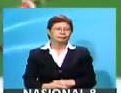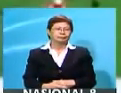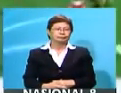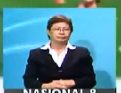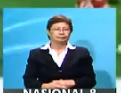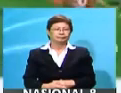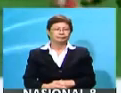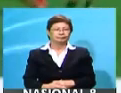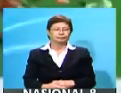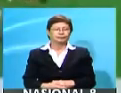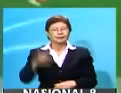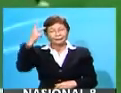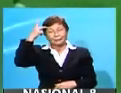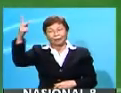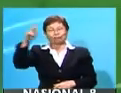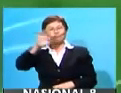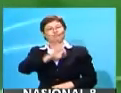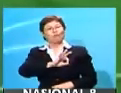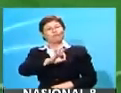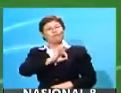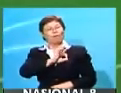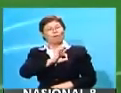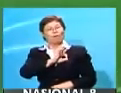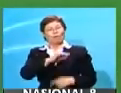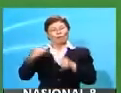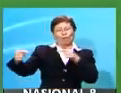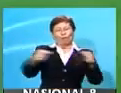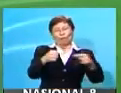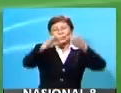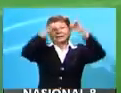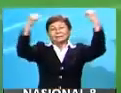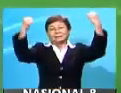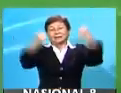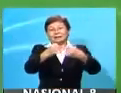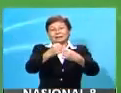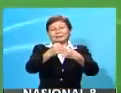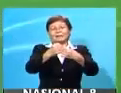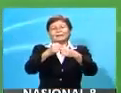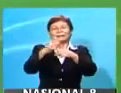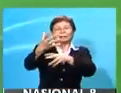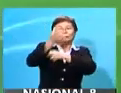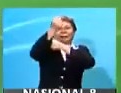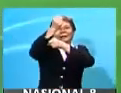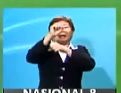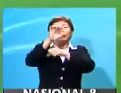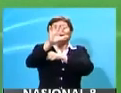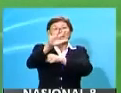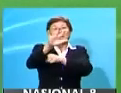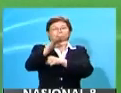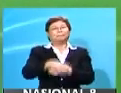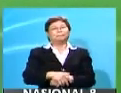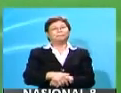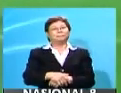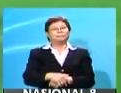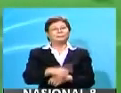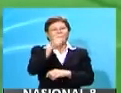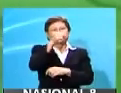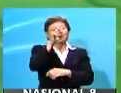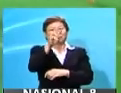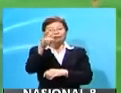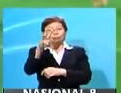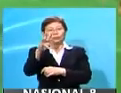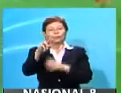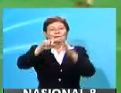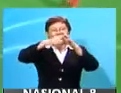mata Kelantan memanfaatkan kelebihan beraksi di stadium Sultan Mohammad keemp dengan kemenangan kelima Liga trw